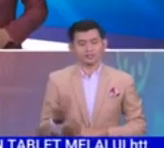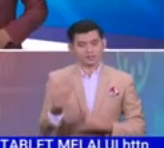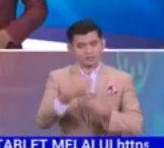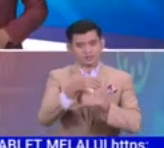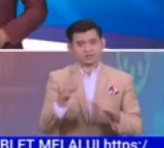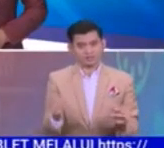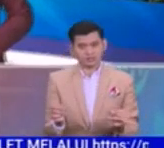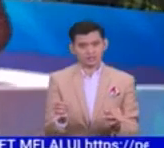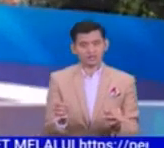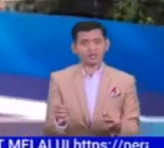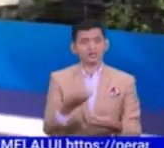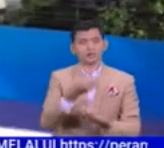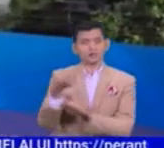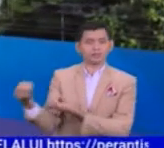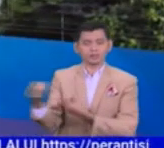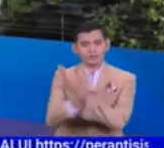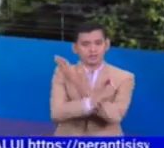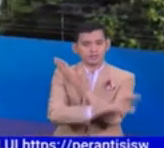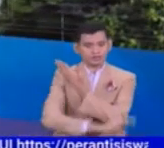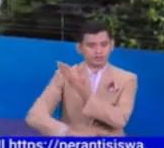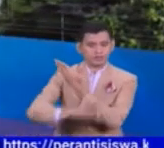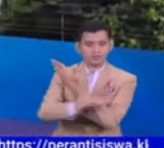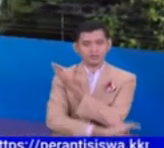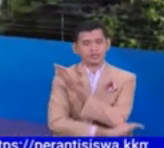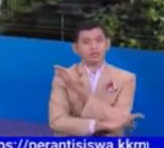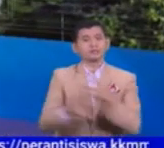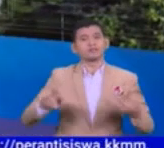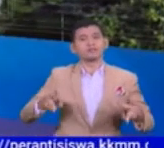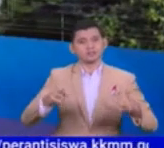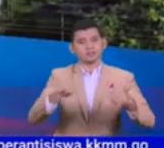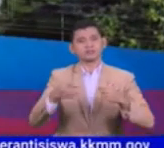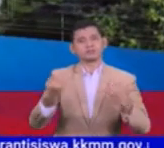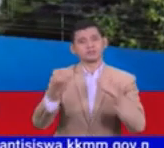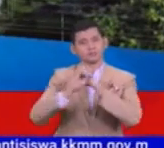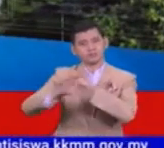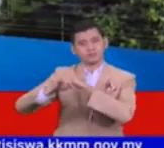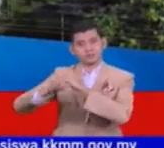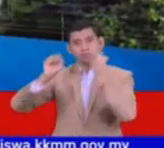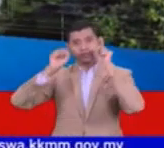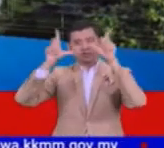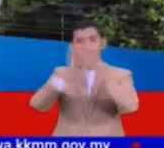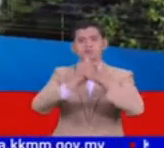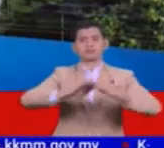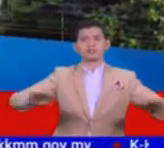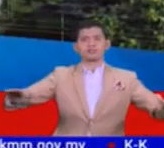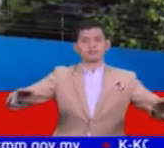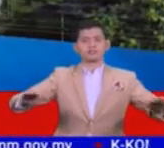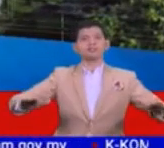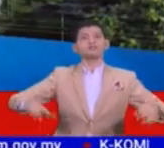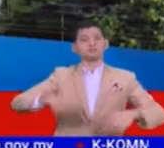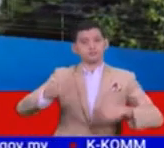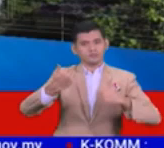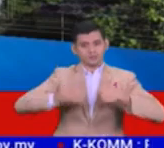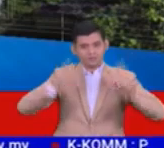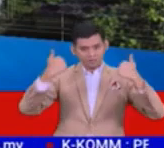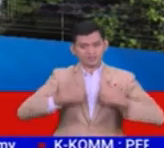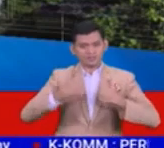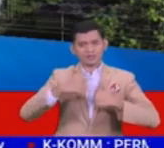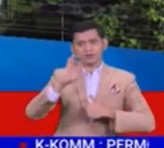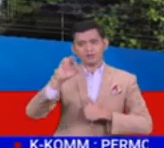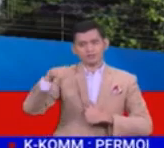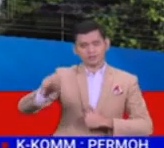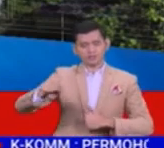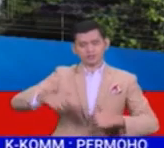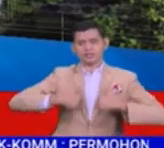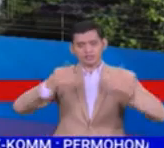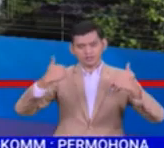Jabatan Bomba dan Penyelamat Negeri Sembilan JBPMNS melancarkan kempen kesedaran keselamatan awam musim perayaan serta op raya